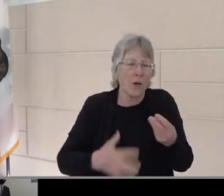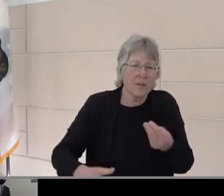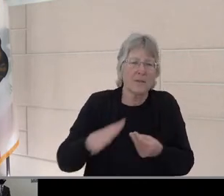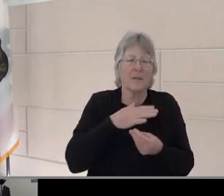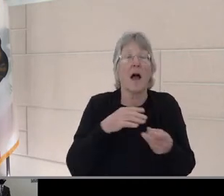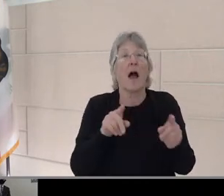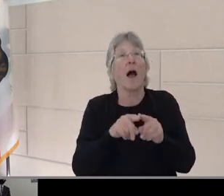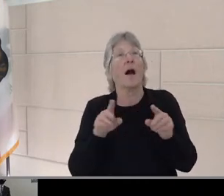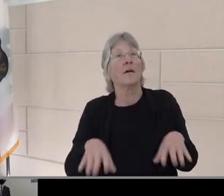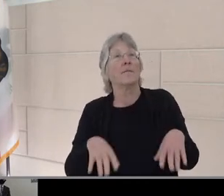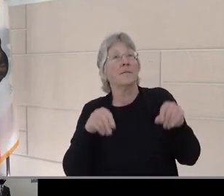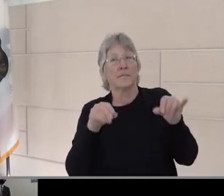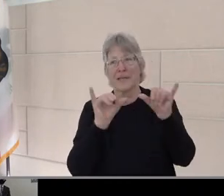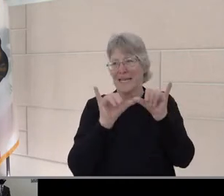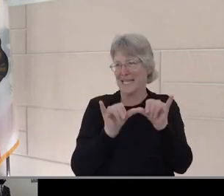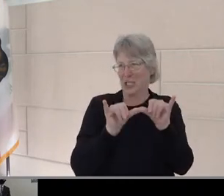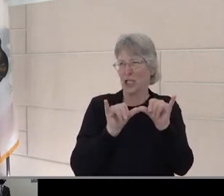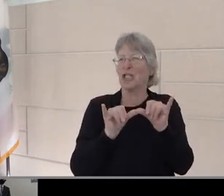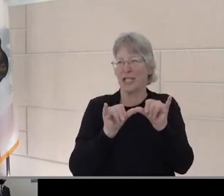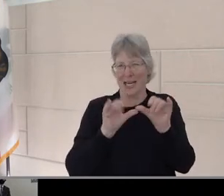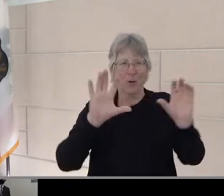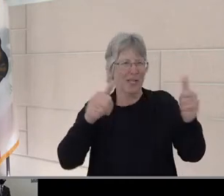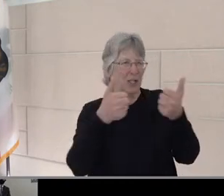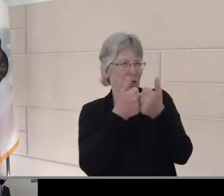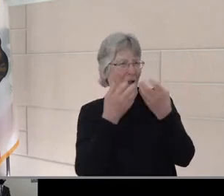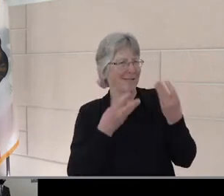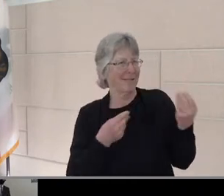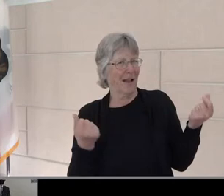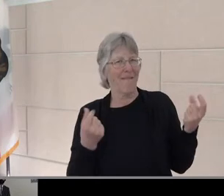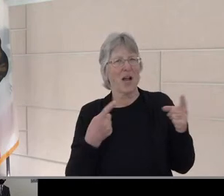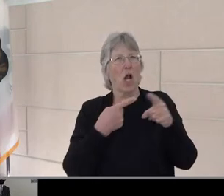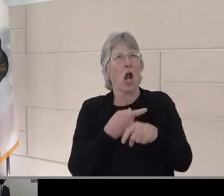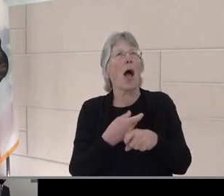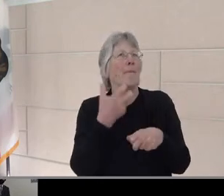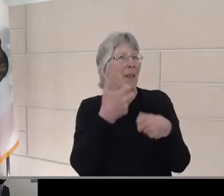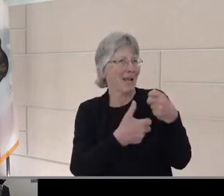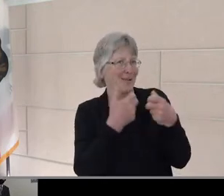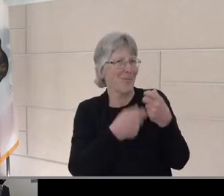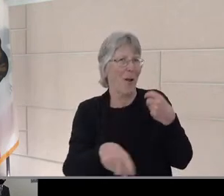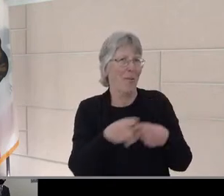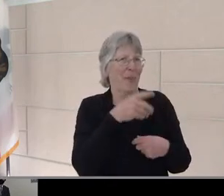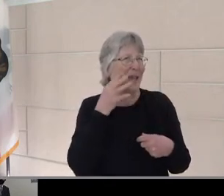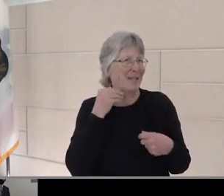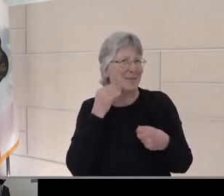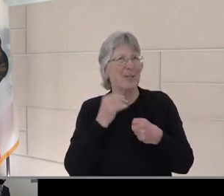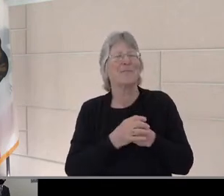ម្លើយនឹងយកកម្មវិធីសិក្សាវិស្វករ